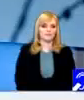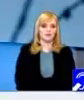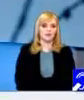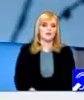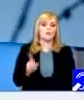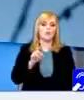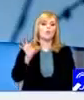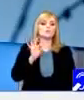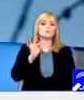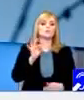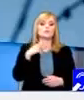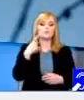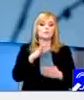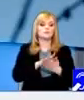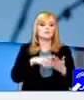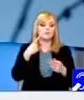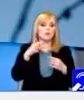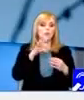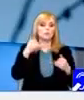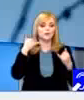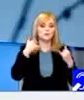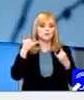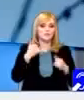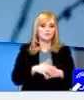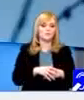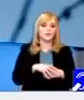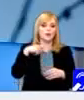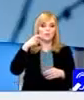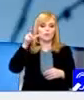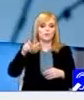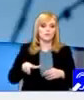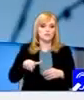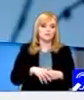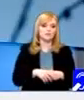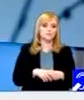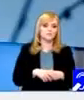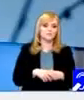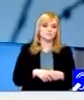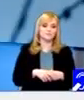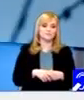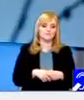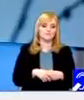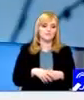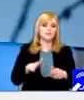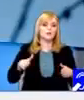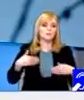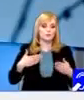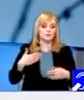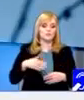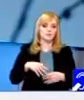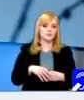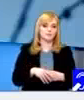Despre acest subiect vorbim în continuare prin telefon cu analistul politic Iulian Fruntașu și moderatorul emisiunii Conexiuni de la TVR Moldova. Bună seara,